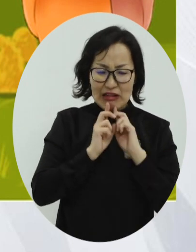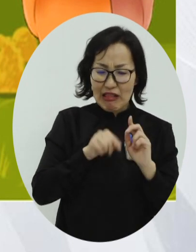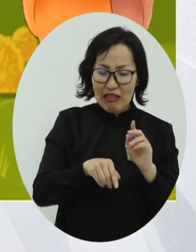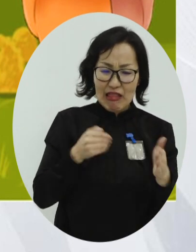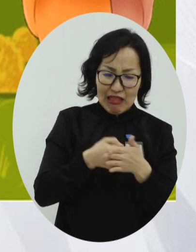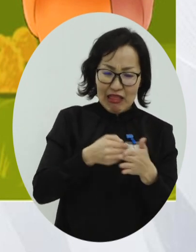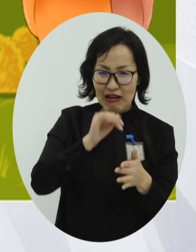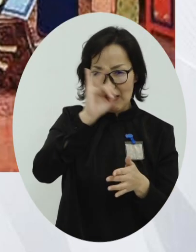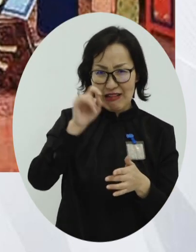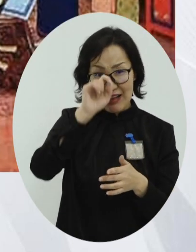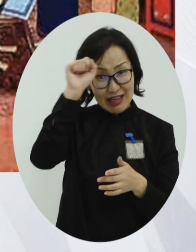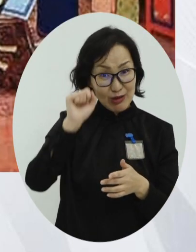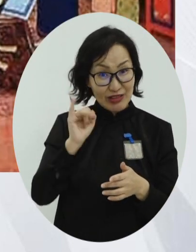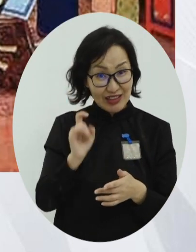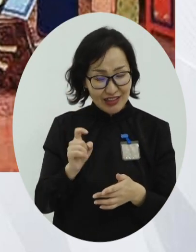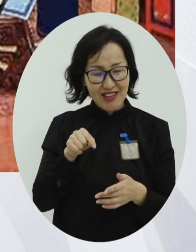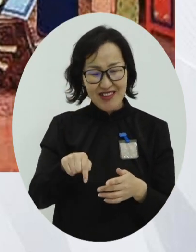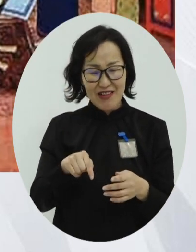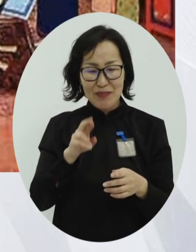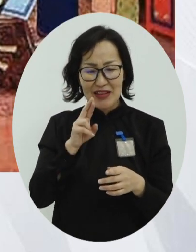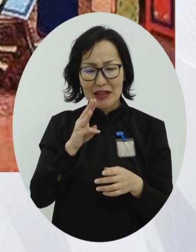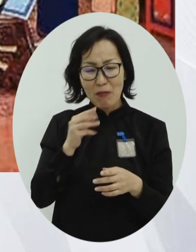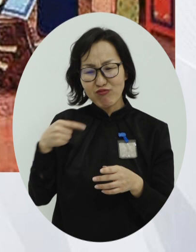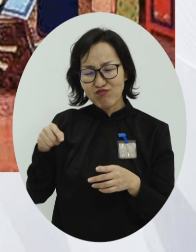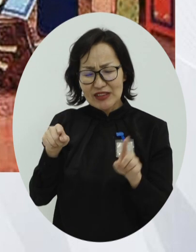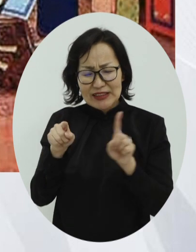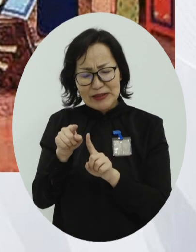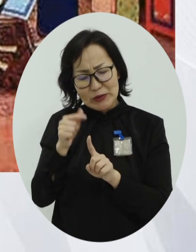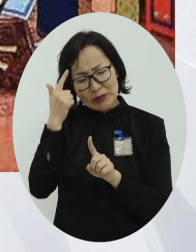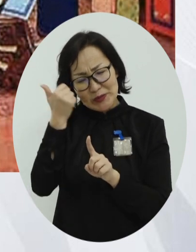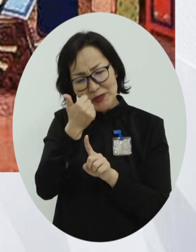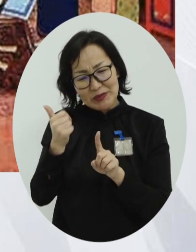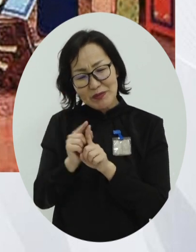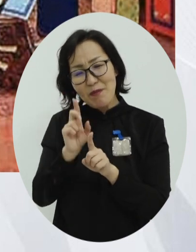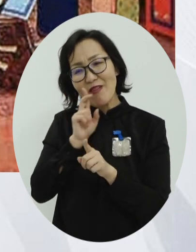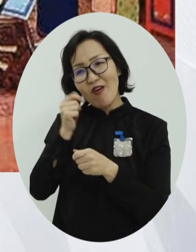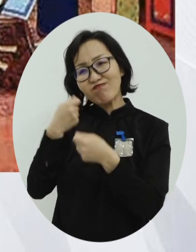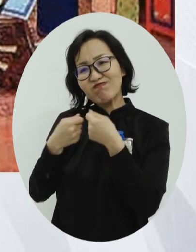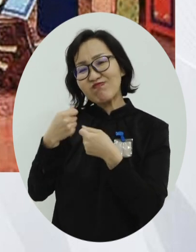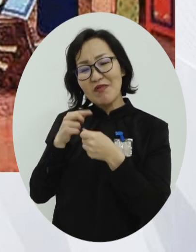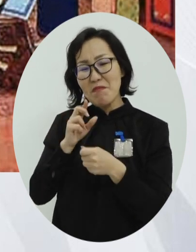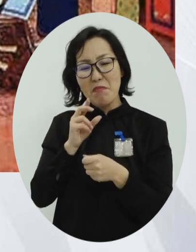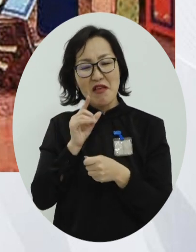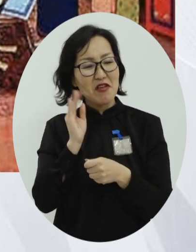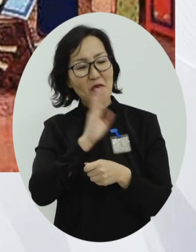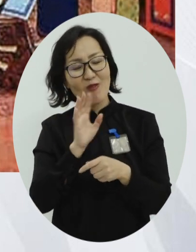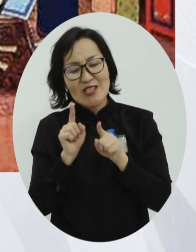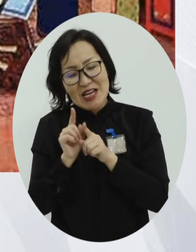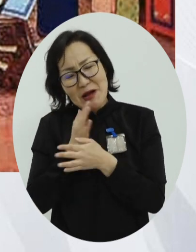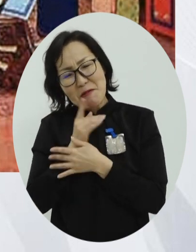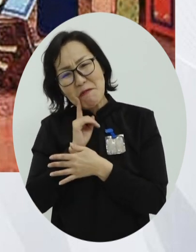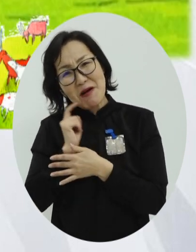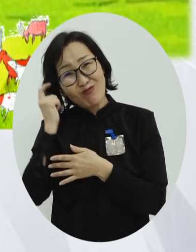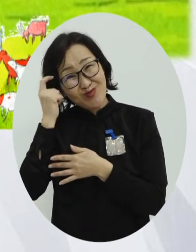юр мундахгүй. Болдогсон бол ядмагван өвөр дээр л өдөржин эрхэлж бэлэн хоол идээд л бэлчээрт явахгүй